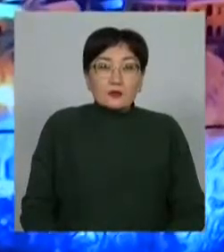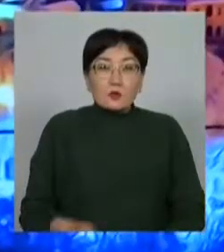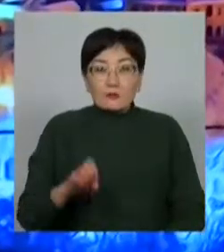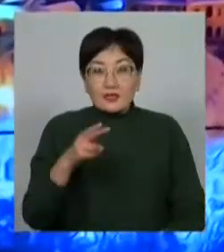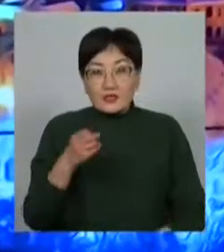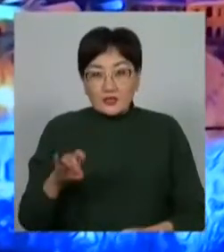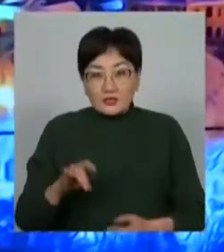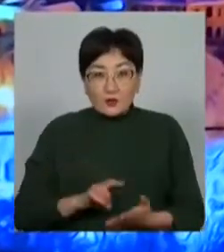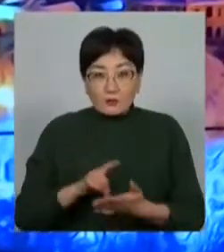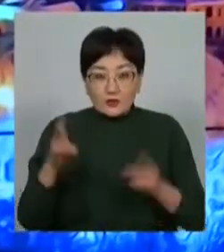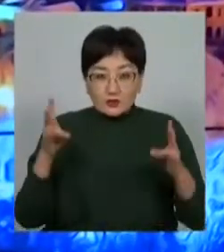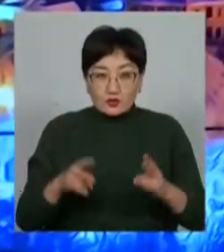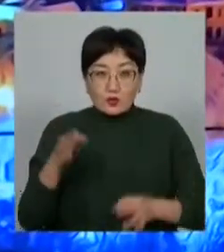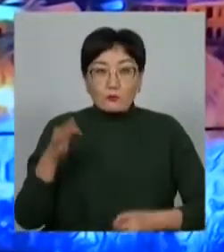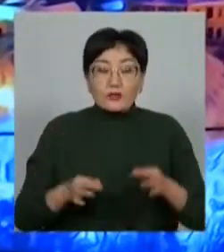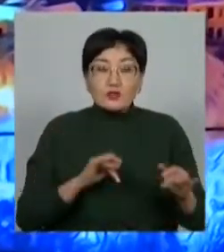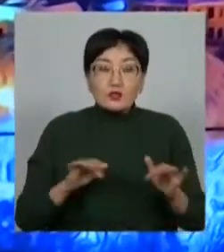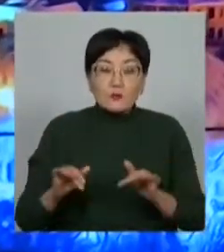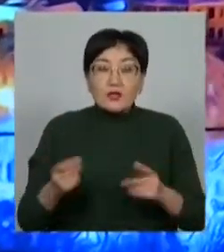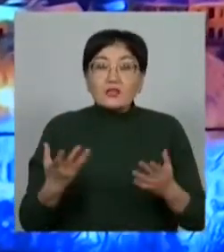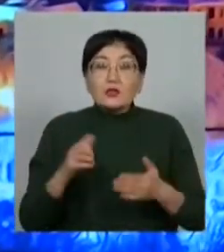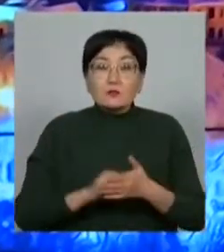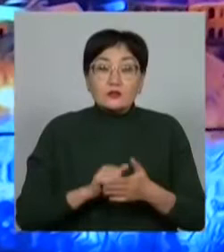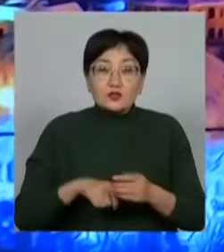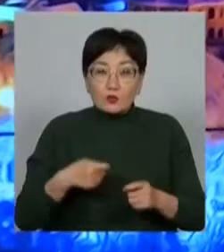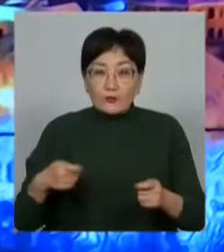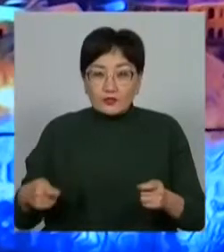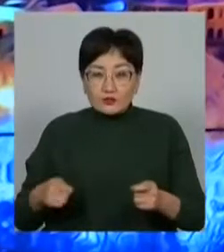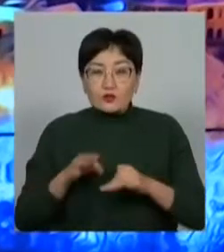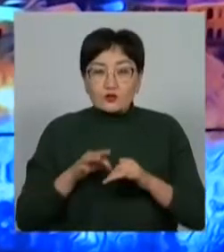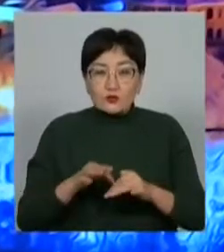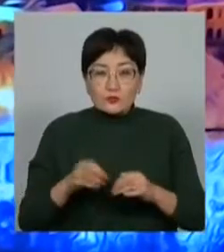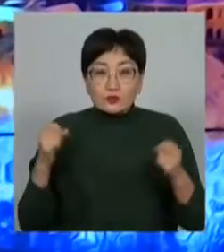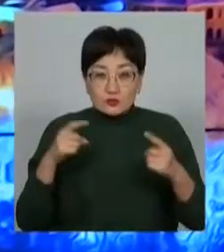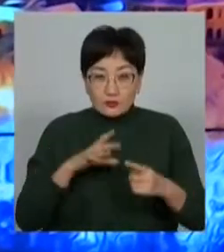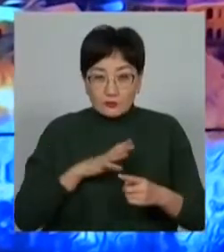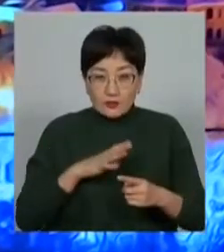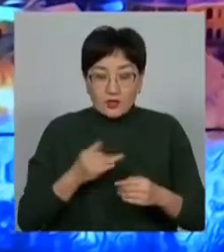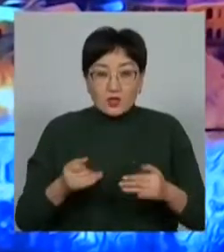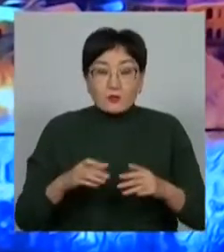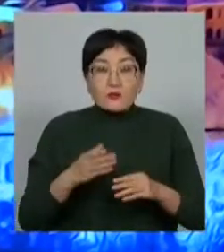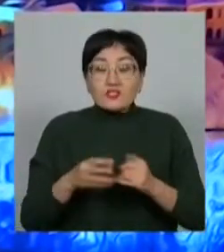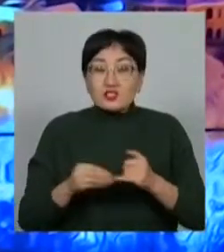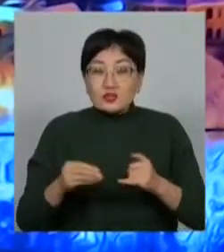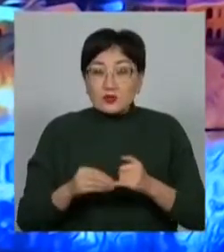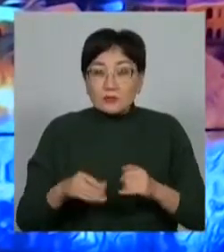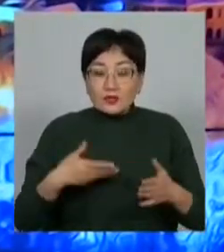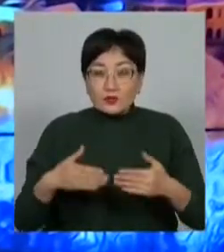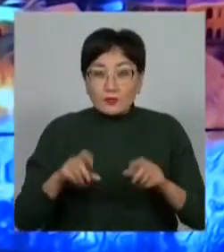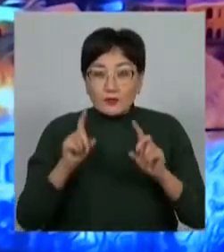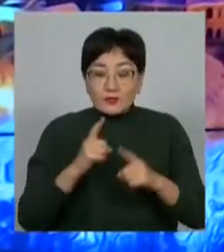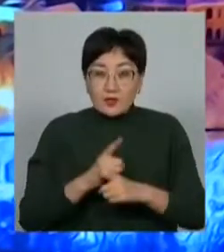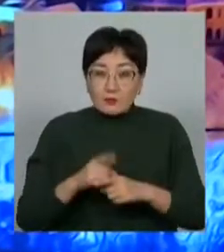Бек Эйр ұшақ апатына қатысты сот отырысының не себепті созбалаңға салынғаны белгілі болды. Жер телімдеріне қатысты